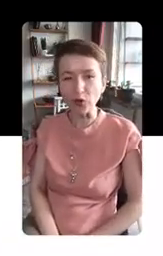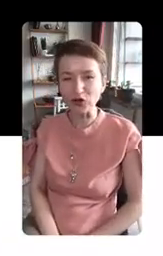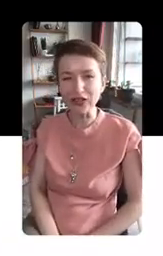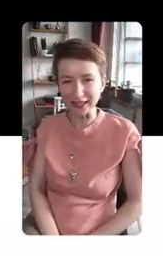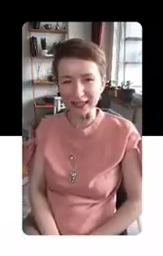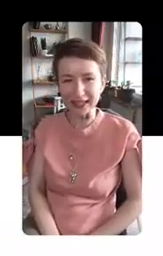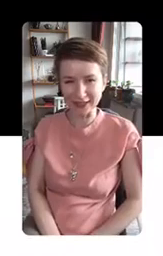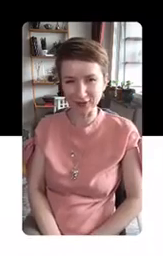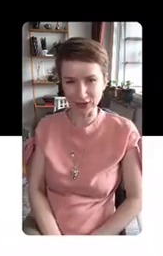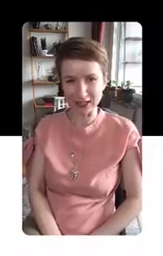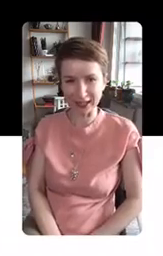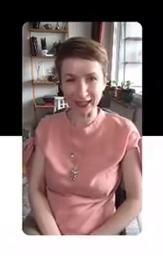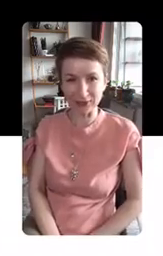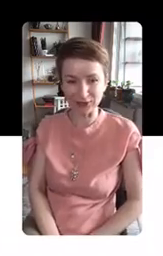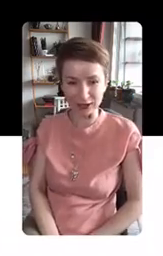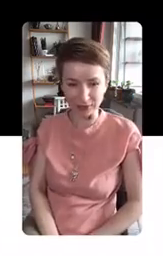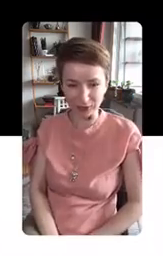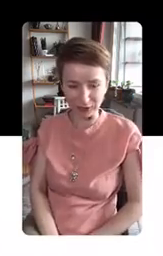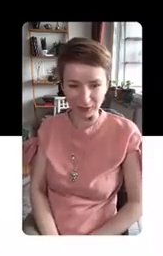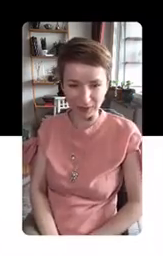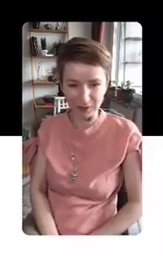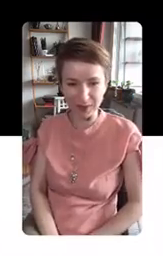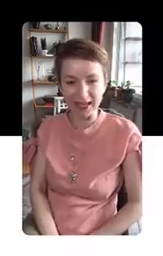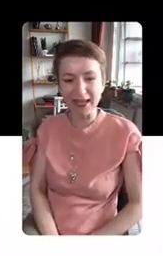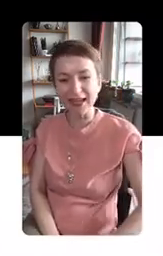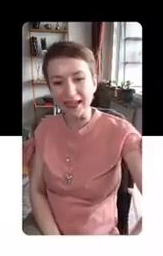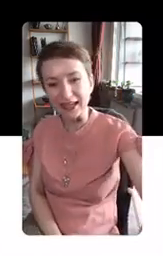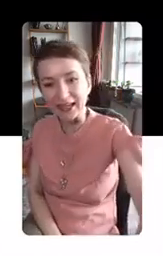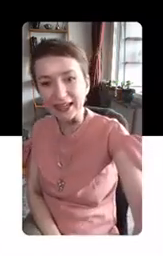детям прям хочется есть вот с такими вот работами,